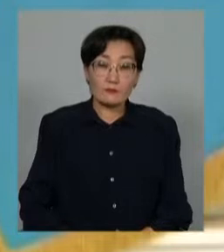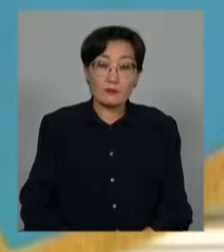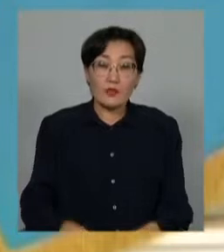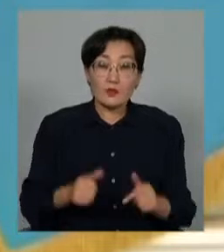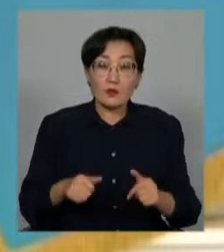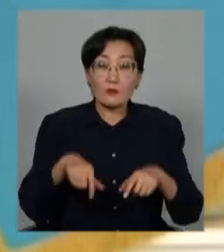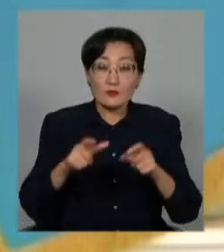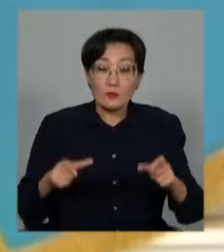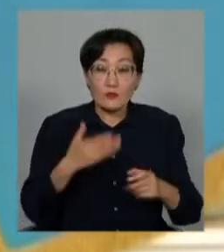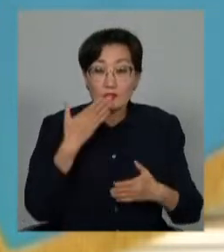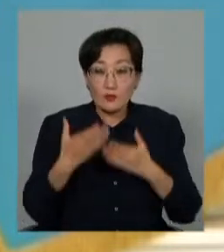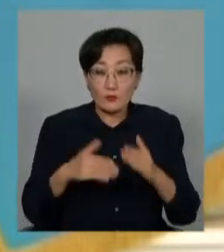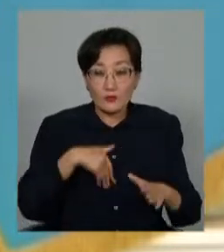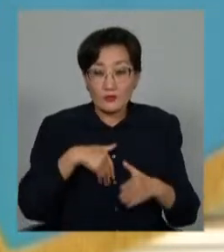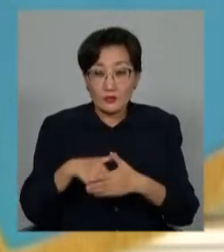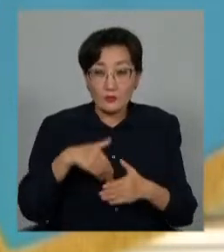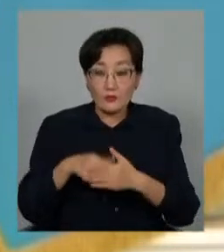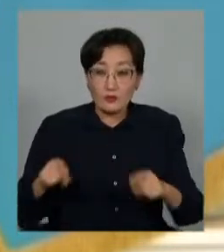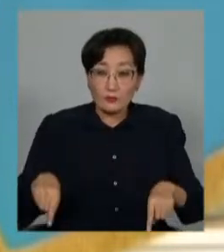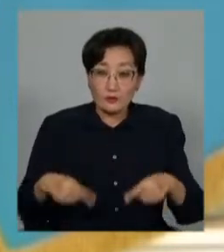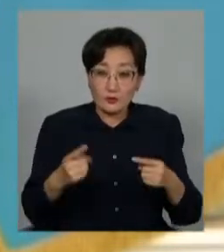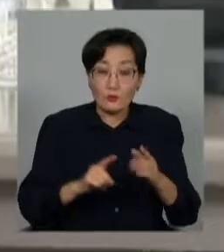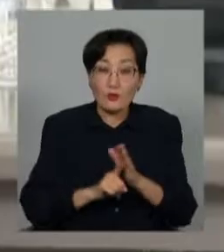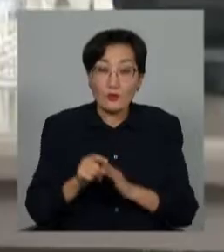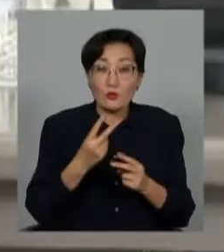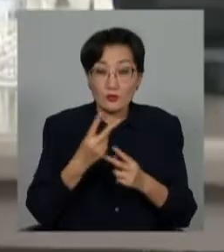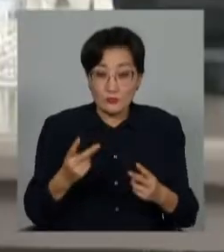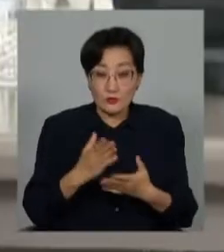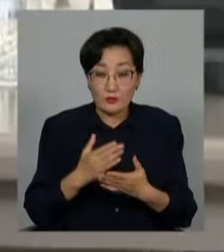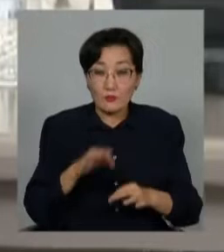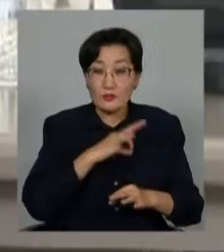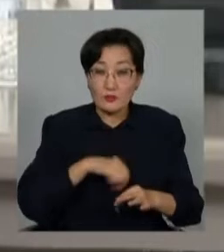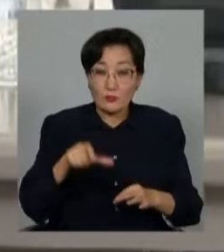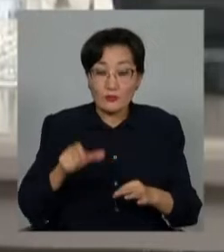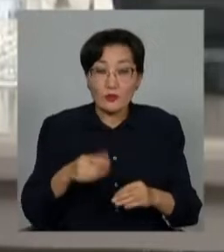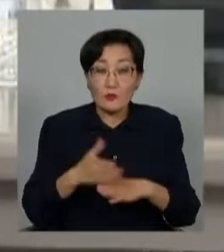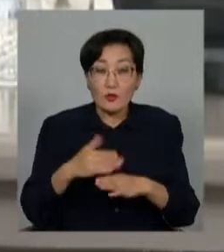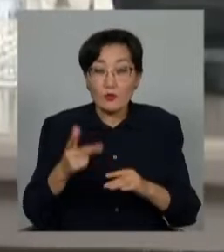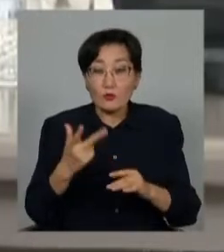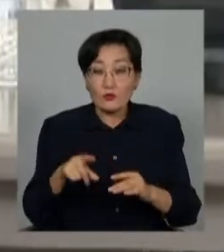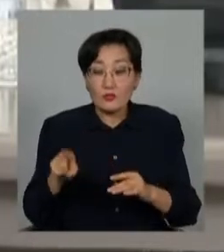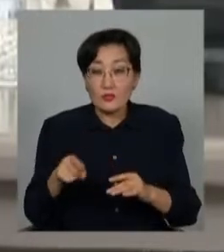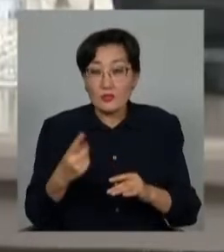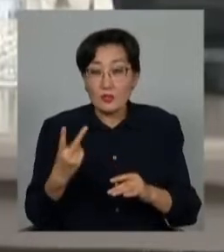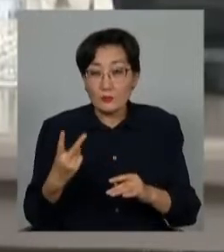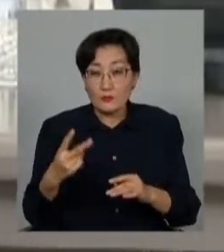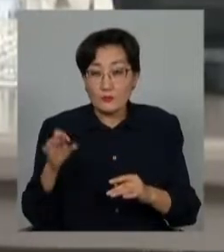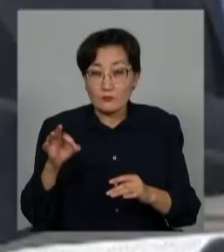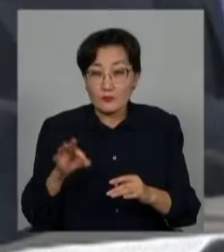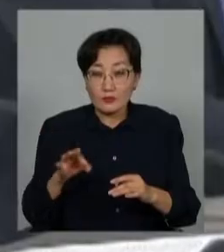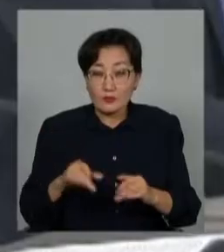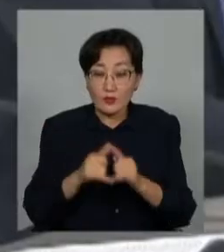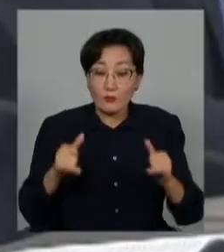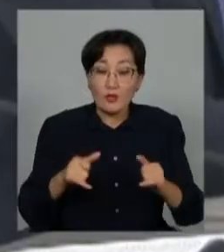Биыл тұрғындар сұранысының белсенді түрде қалыпқа келе бастағанын байқап отырмыз. Тұтынушылық несие 32,8% артқан.